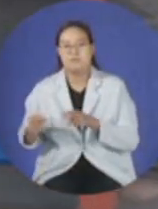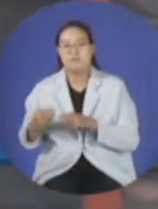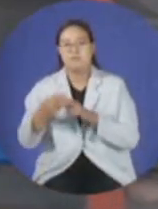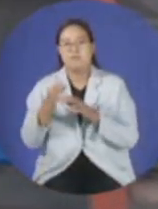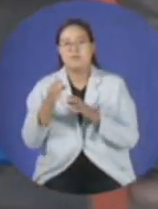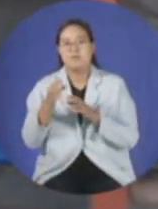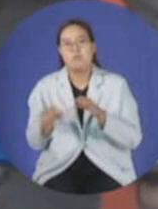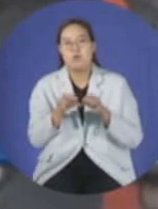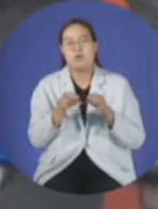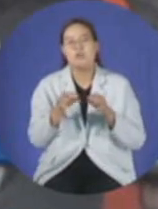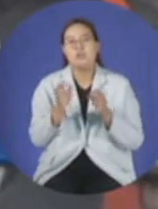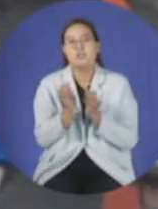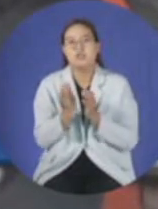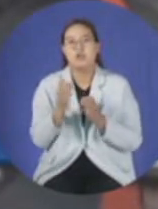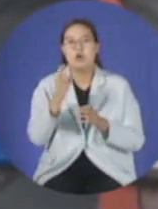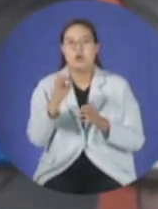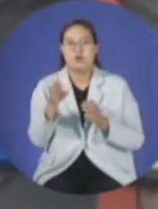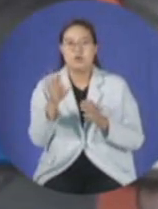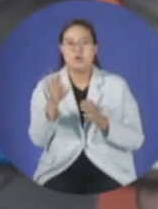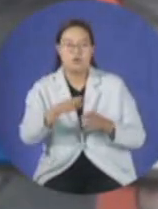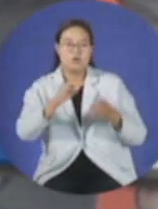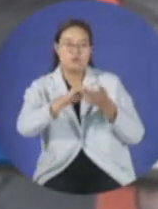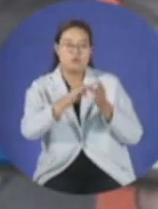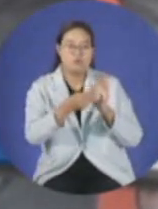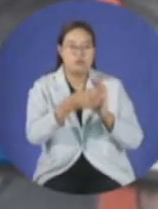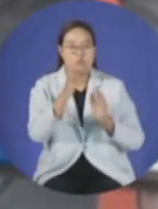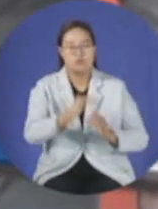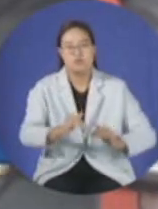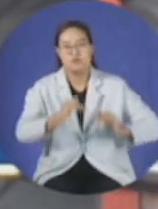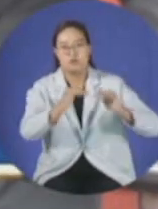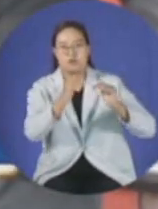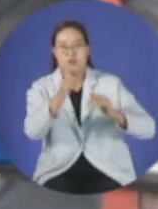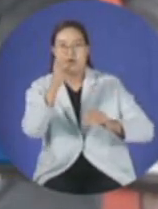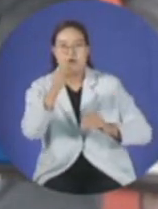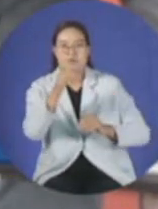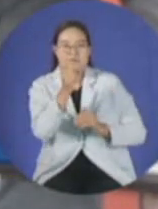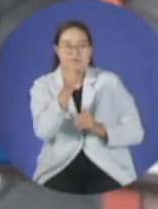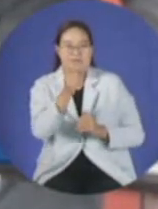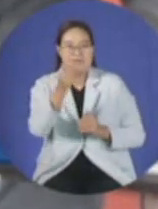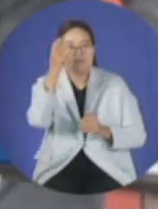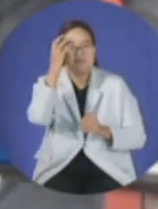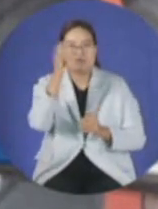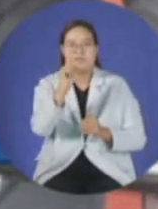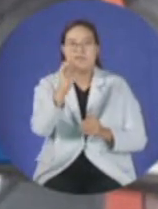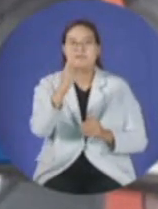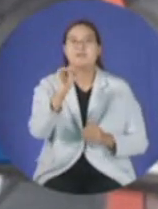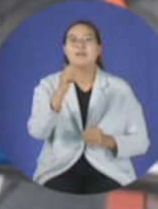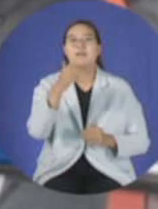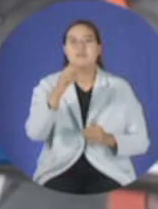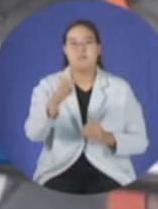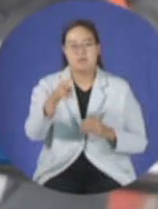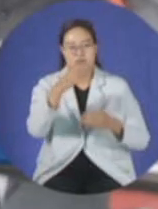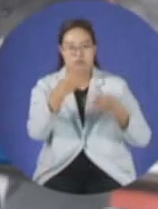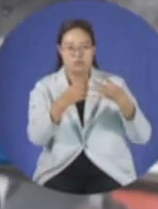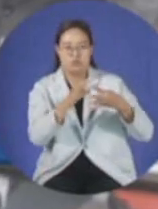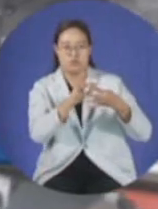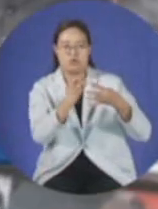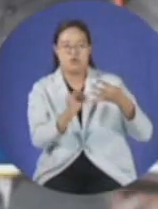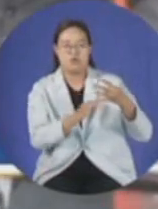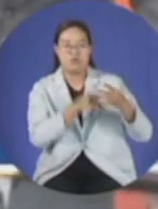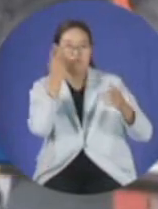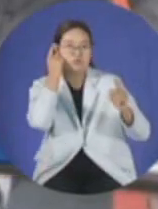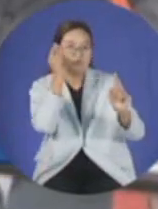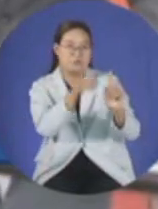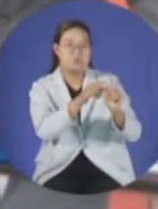хүн төвтэй хот, хүн төвтэй шийдэл төлөвлөлт төв хөгжил хотын сайн засагдал гэсэн дөрвөн үндсэн зорилтыг дэвшүүлсэн байдаг. Эдгээр зорилтын